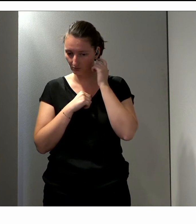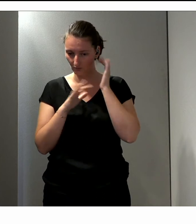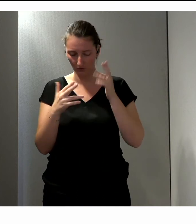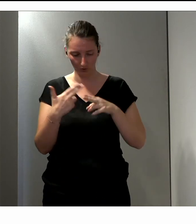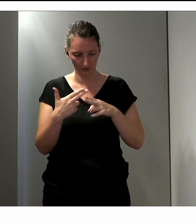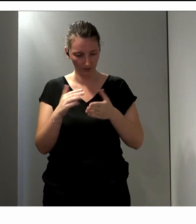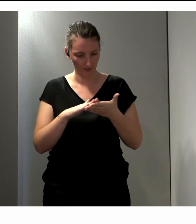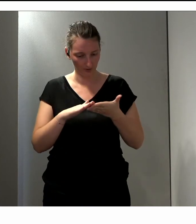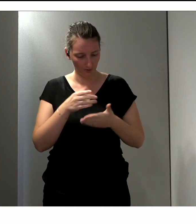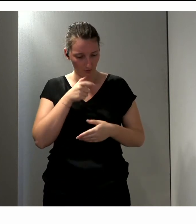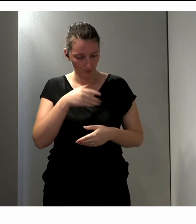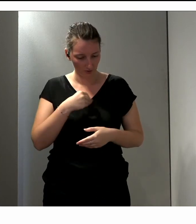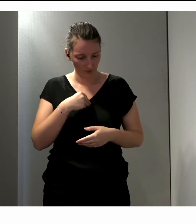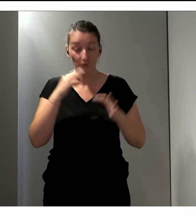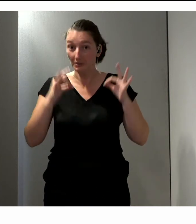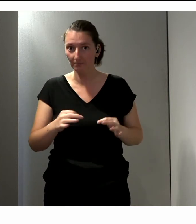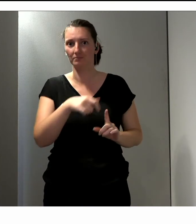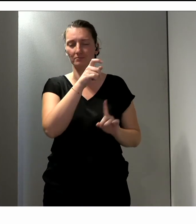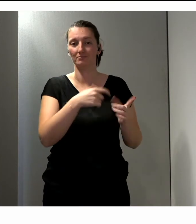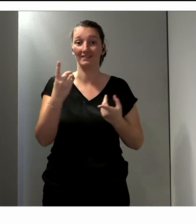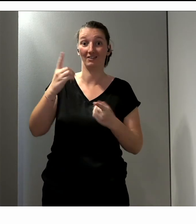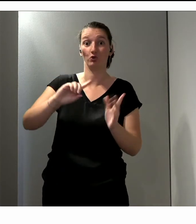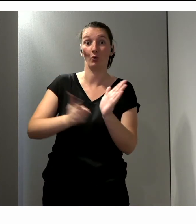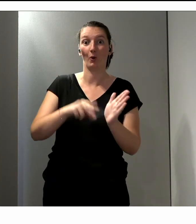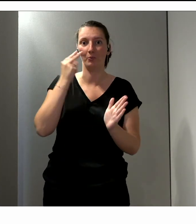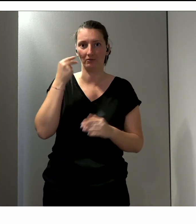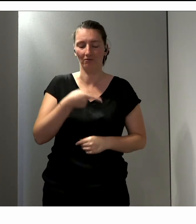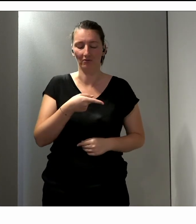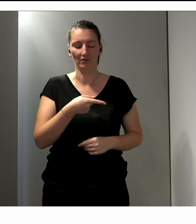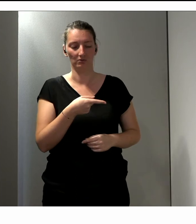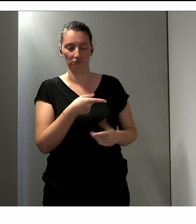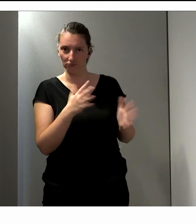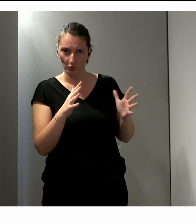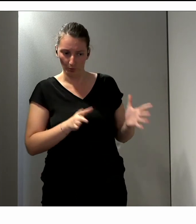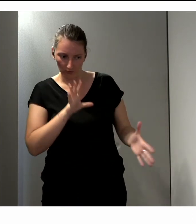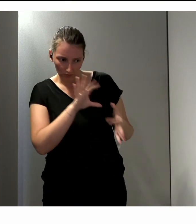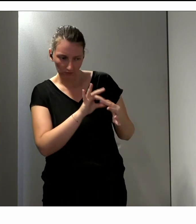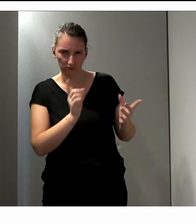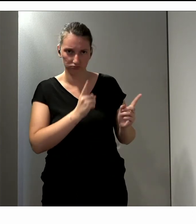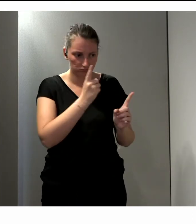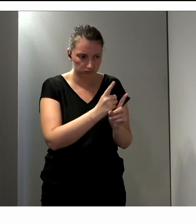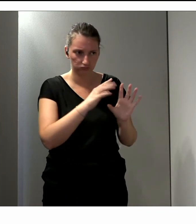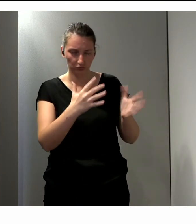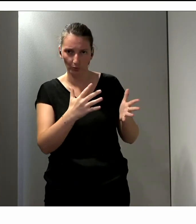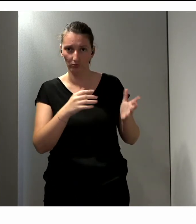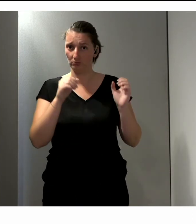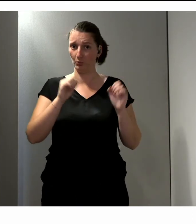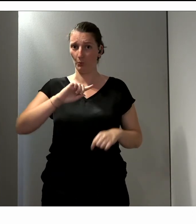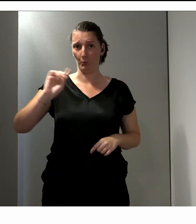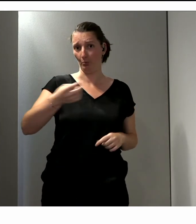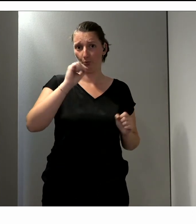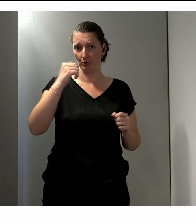ombudsman, excusez-moi, le défenseur des droits de l'homme, donc, ou autres organisations peuvent s'adresser au comité et